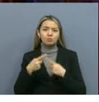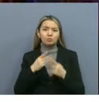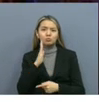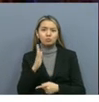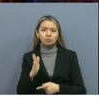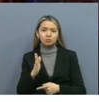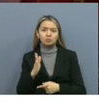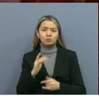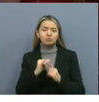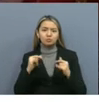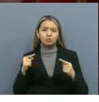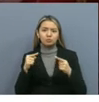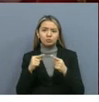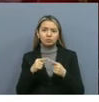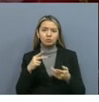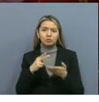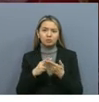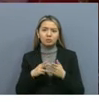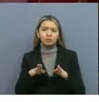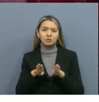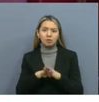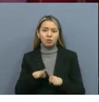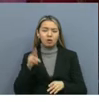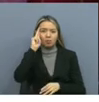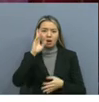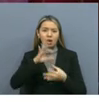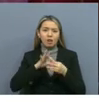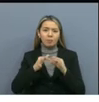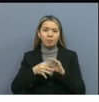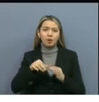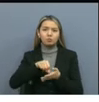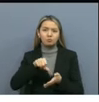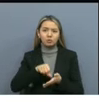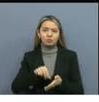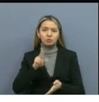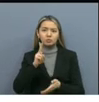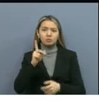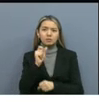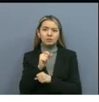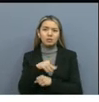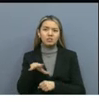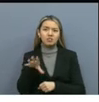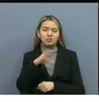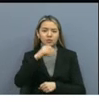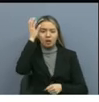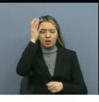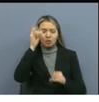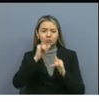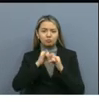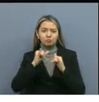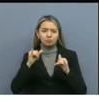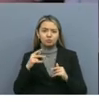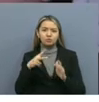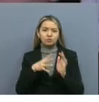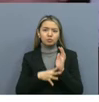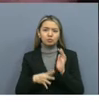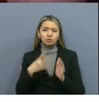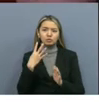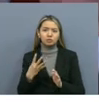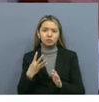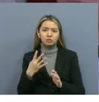кемел боларының айқын дәлелі осы фәндік олимпиадаға қатысқан бүлдіршіндер. Берілген тапсырманы білім деңгейімен саралай білген 94